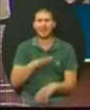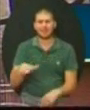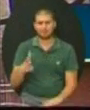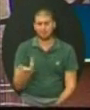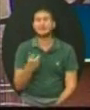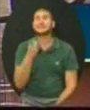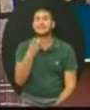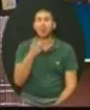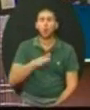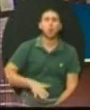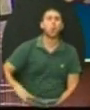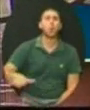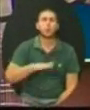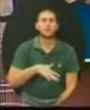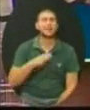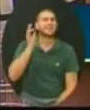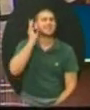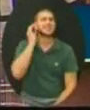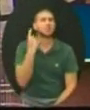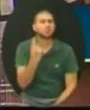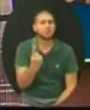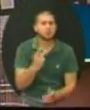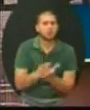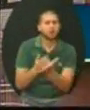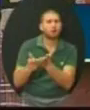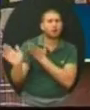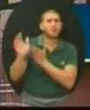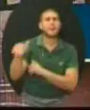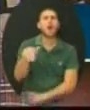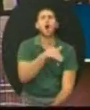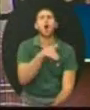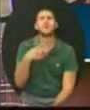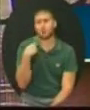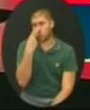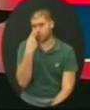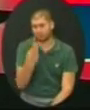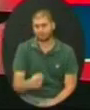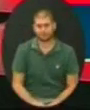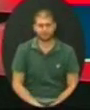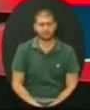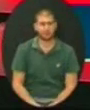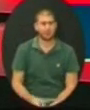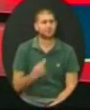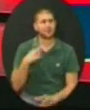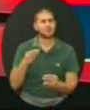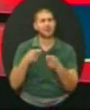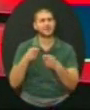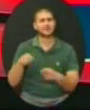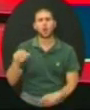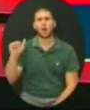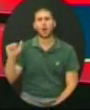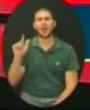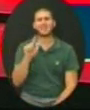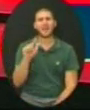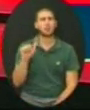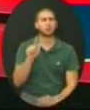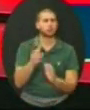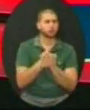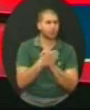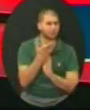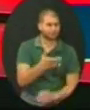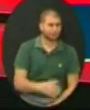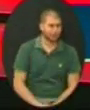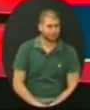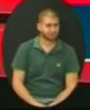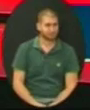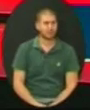קטנים. זאת אוכלוסייה של נשים שהיא פשוט נפלטת לרחוב, אנחנו רואים אותן. אנחנו עם חברת הכנסת אורלי לוי אבוקסיס, שלום לך.